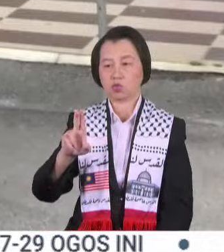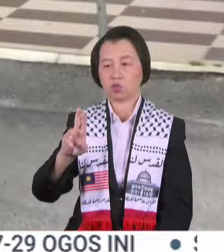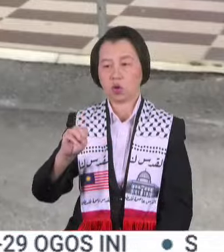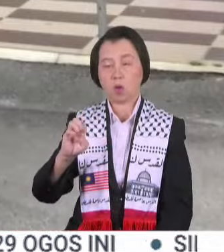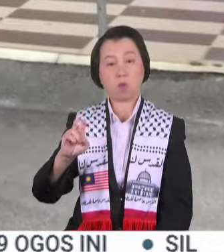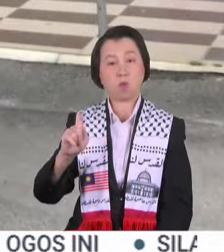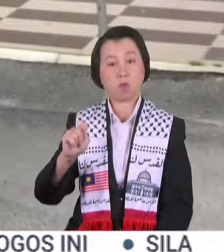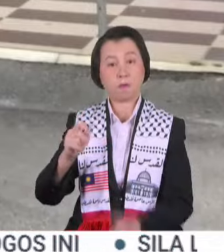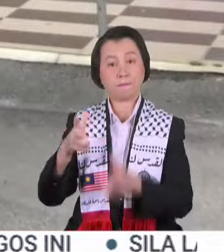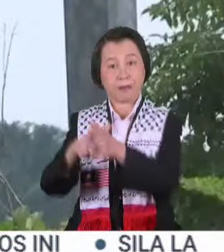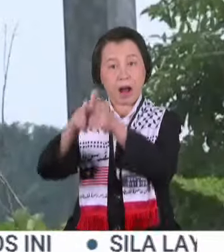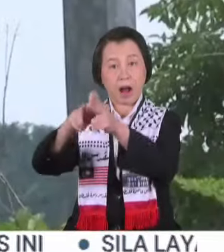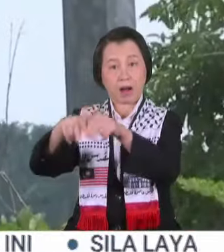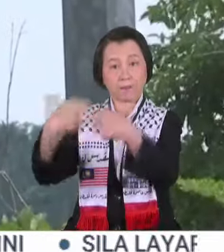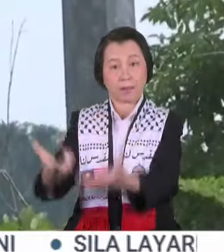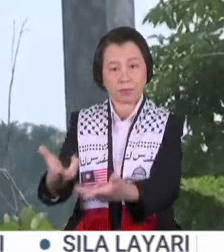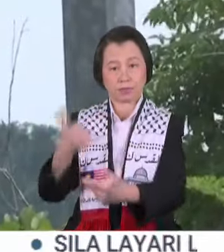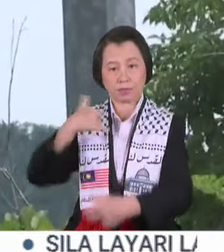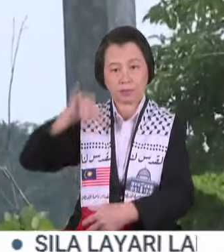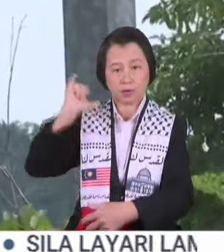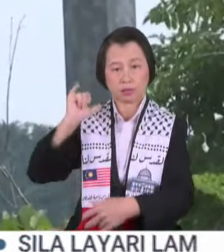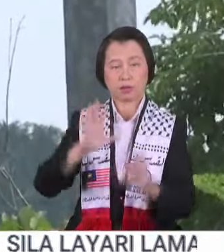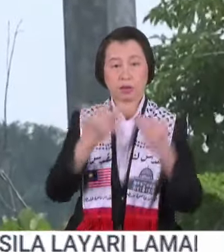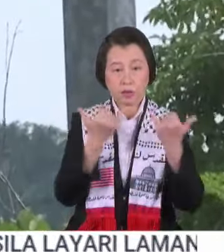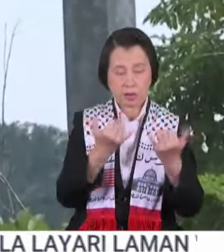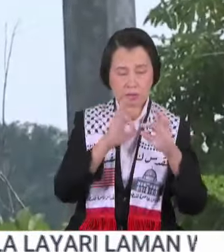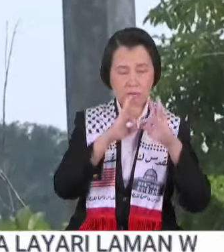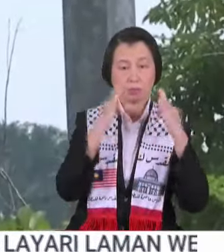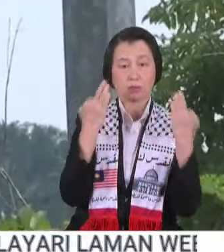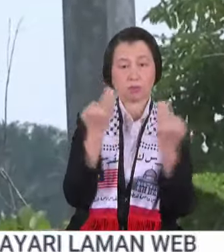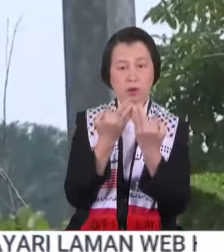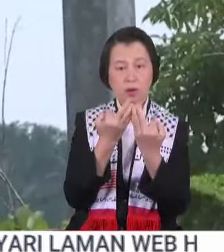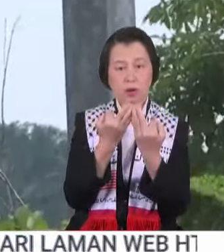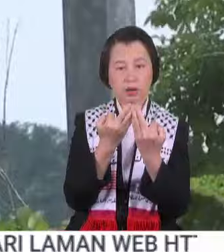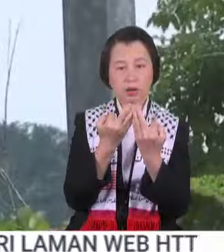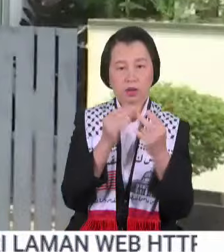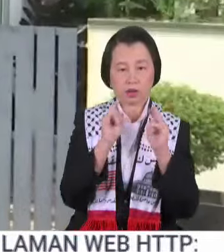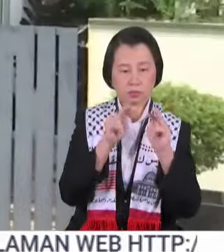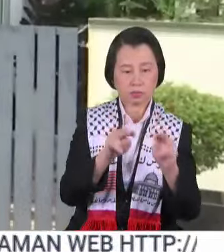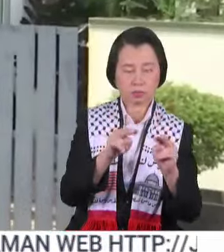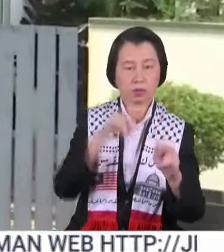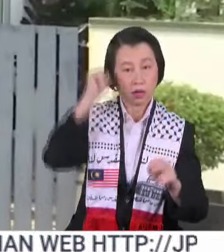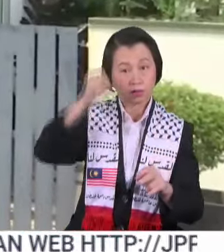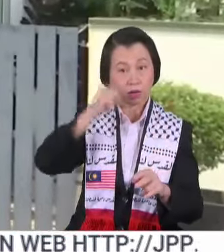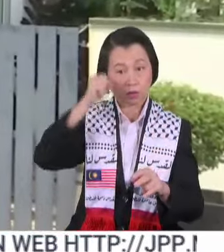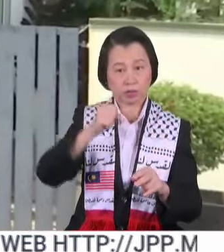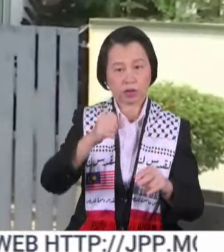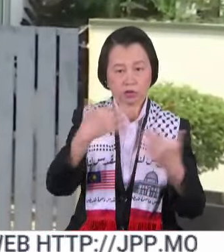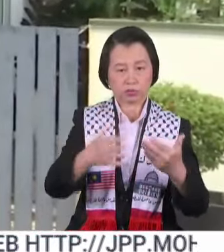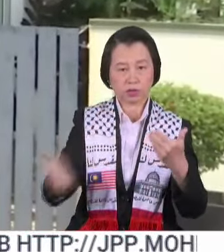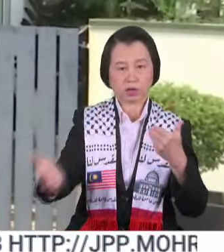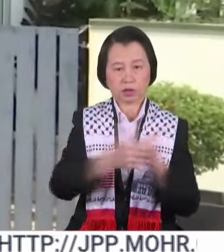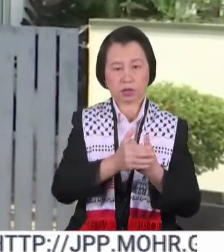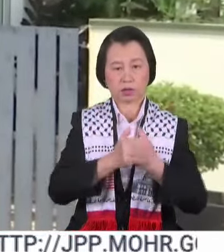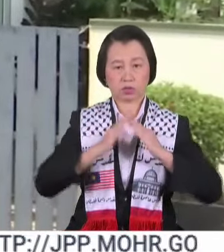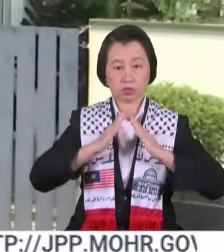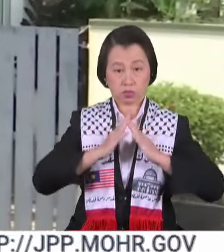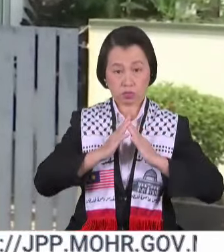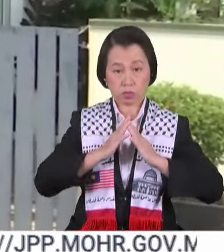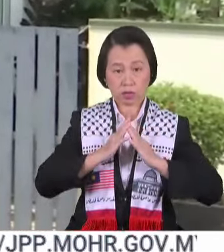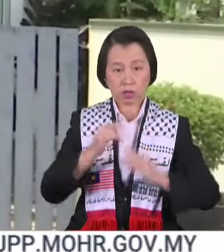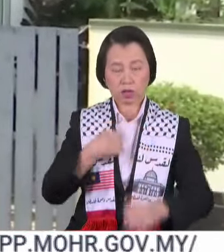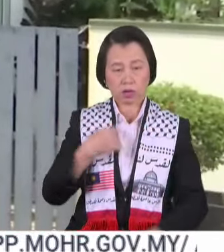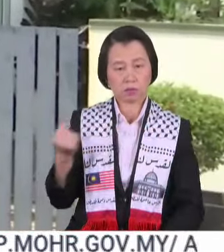semalam. Baik, suasana di kediaman keluarga Allahyarham ketika ini, kelihatan saudara terdekat Allahyarham telah tiba di kediaman ini,